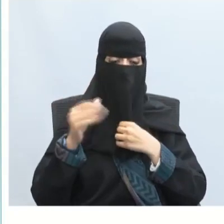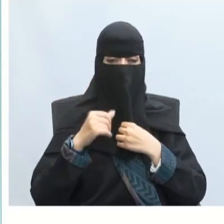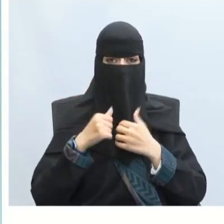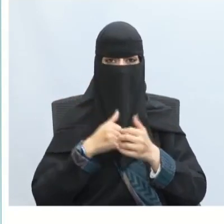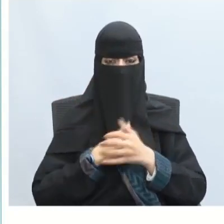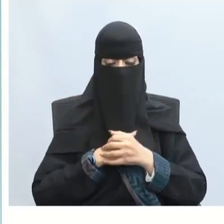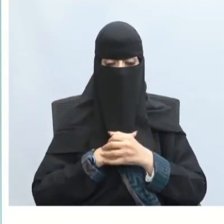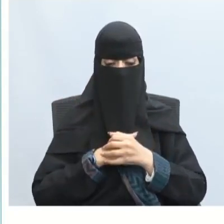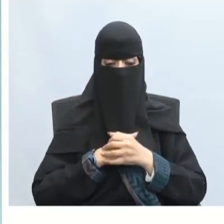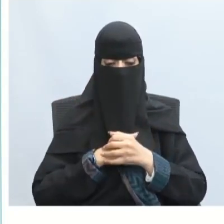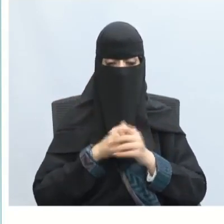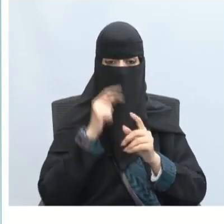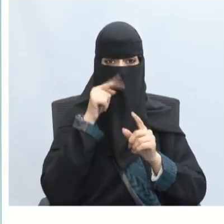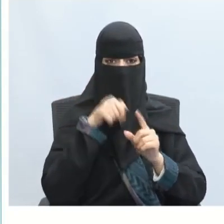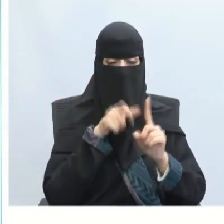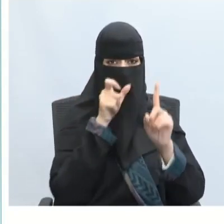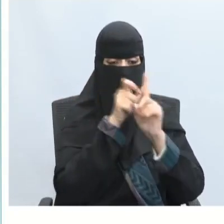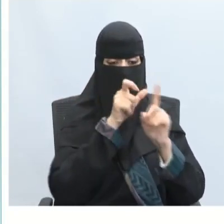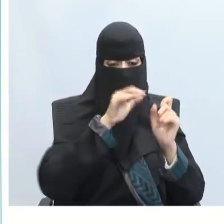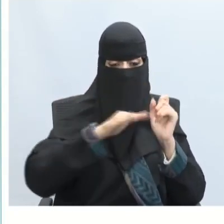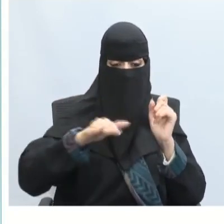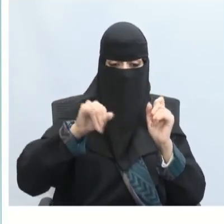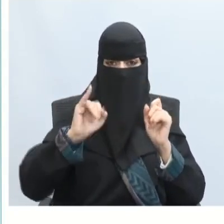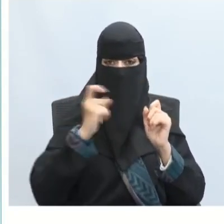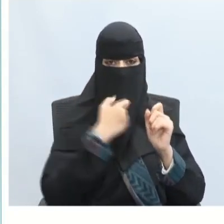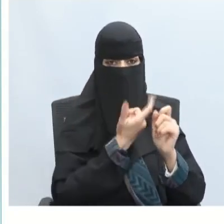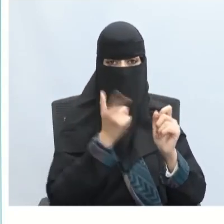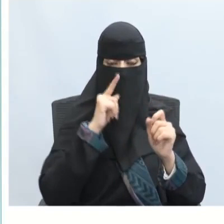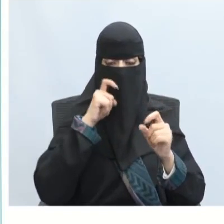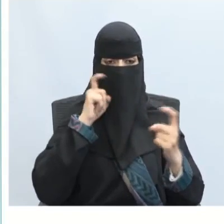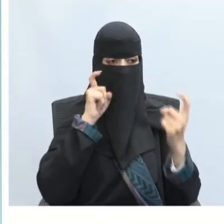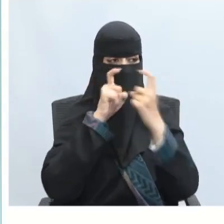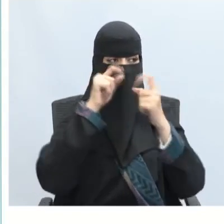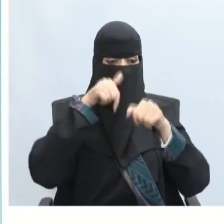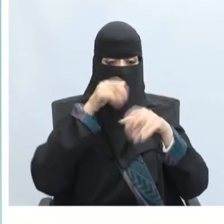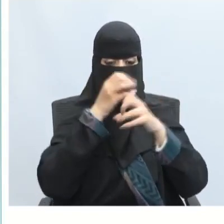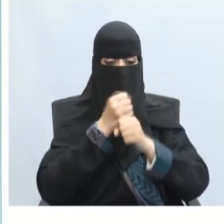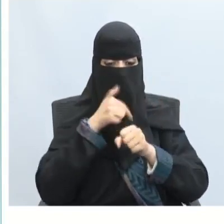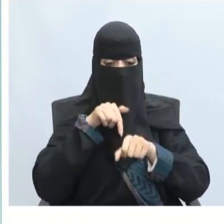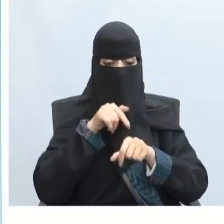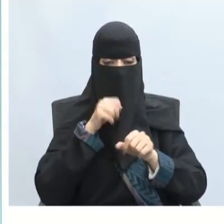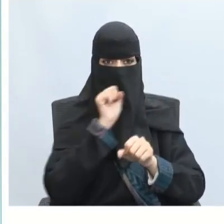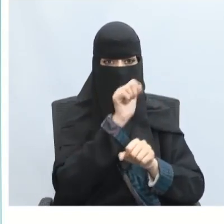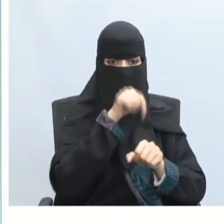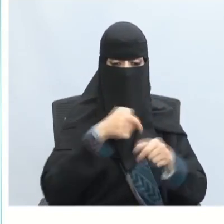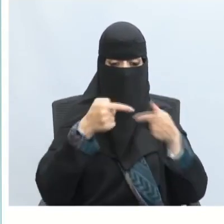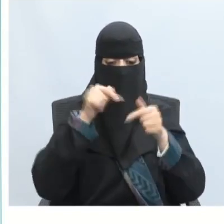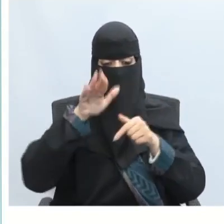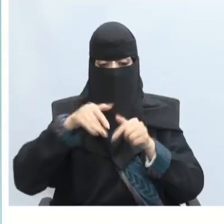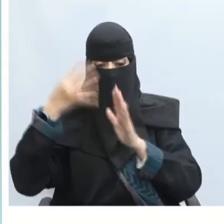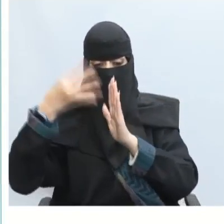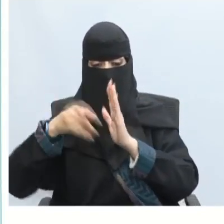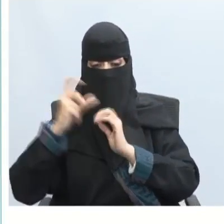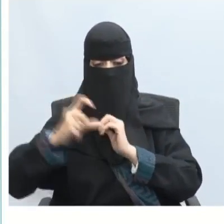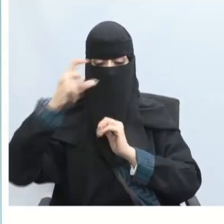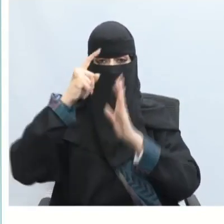1436 وحمايه الطفل من كل انواع الذاء والاهمال وحفظ حقوقه التي كفلتها الشريعه